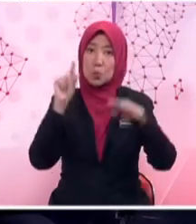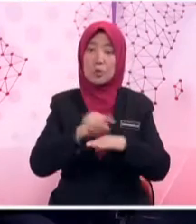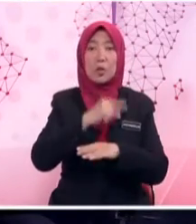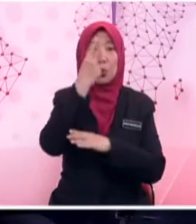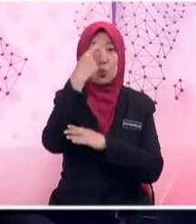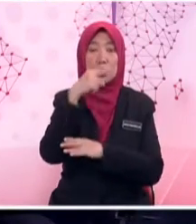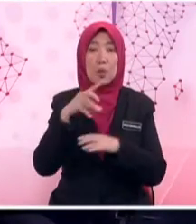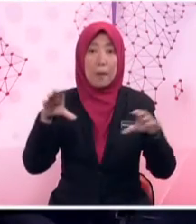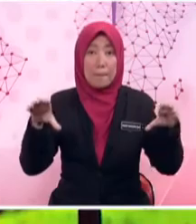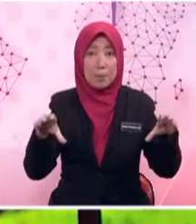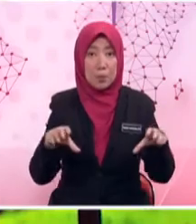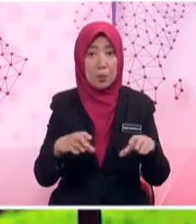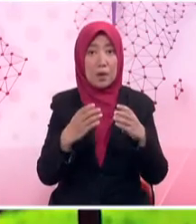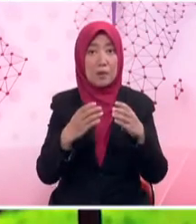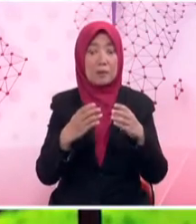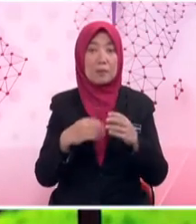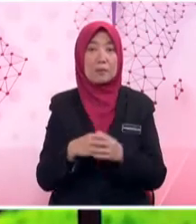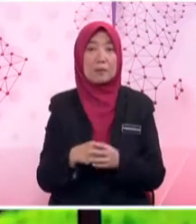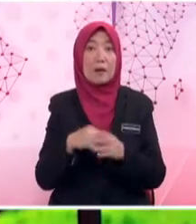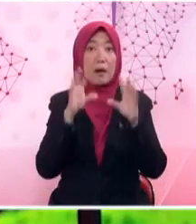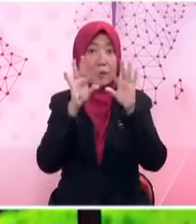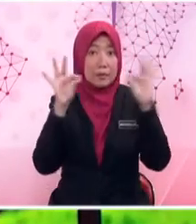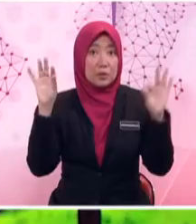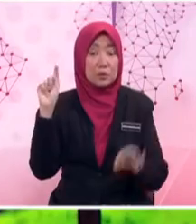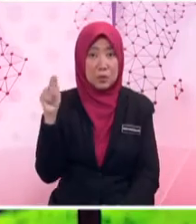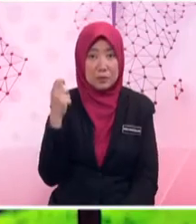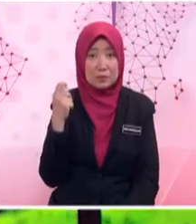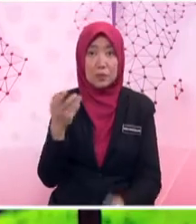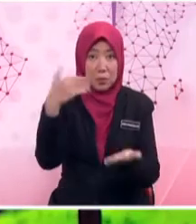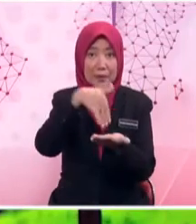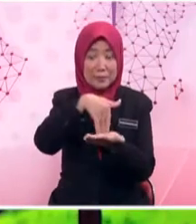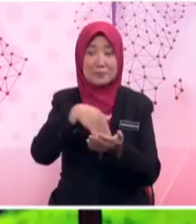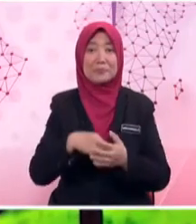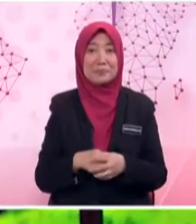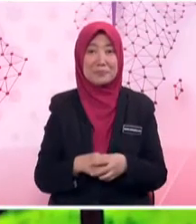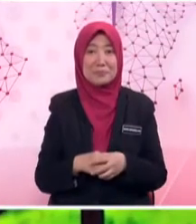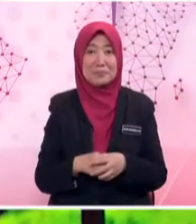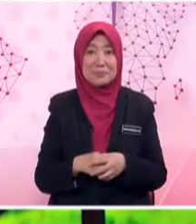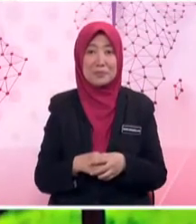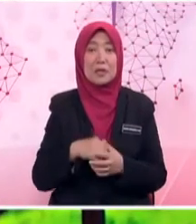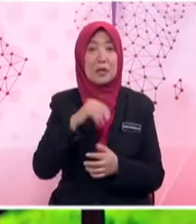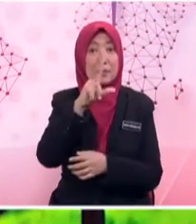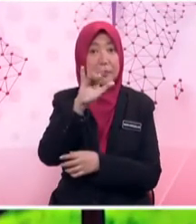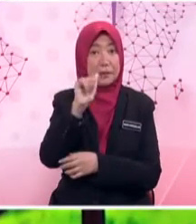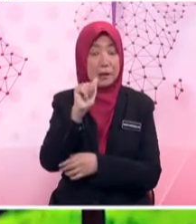membina ayat tunggal. Cikgu ulang semula ayat tersebut, ya. Lia